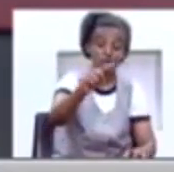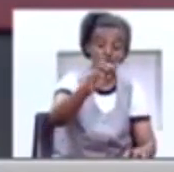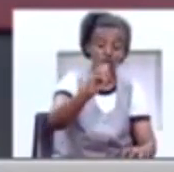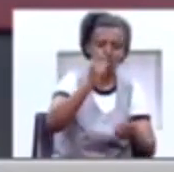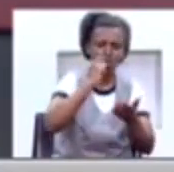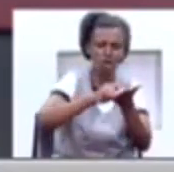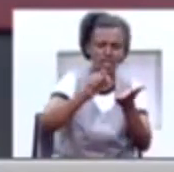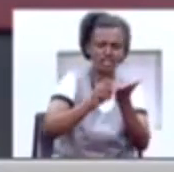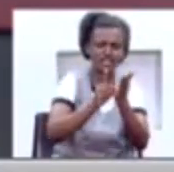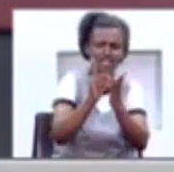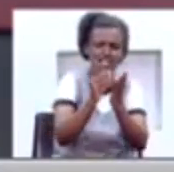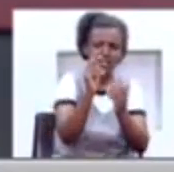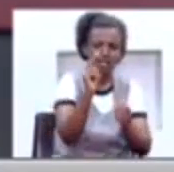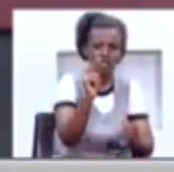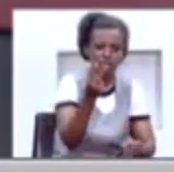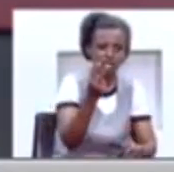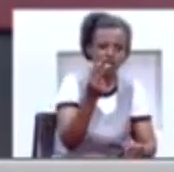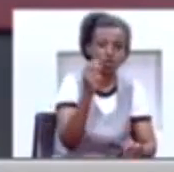ibaruwa ku itariki ebyiri z'ukwa mbere